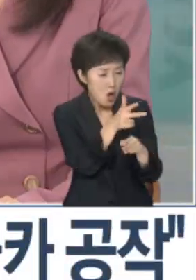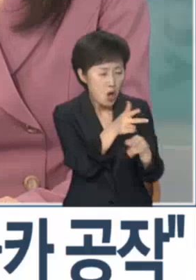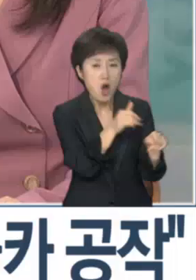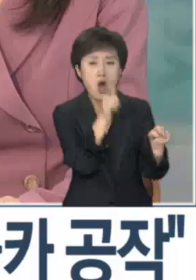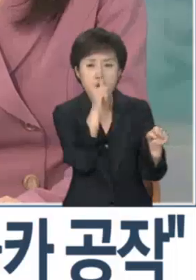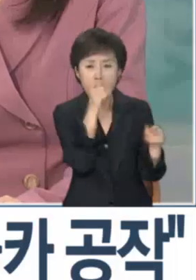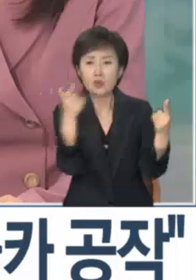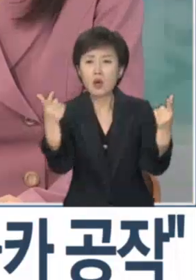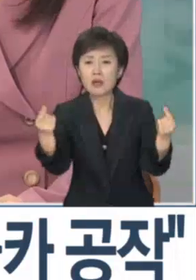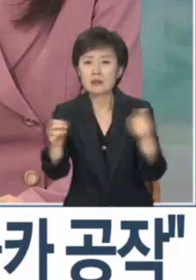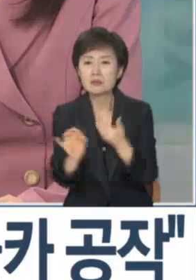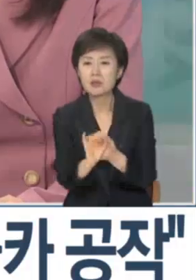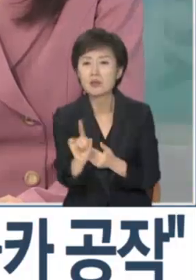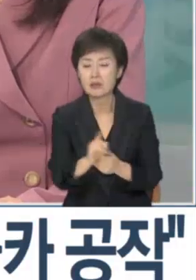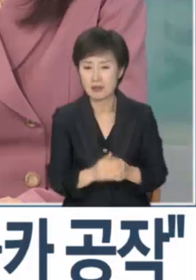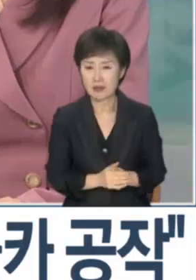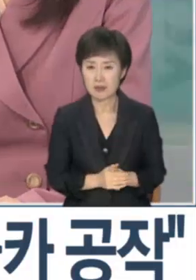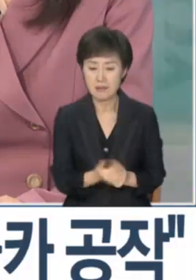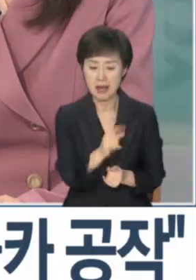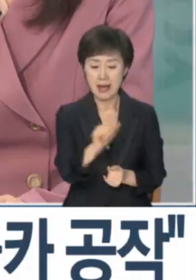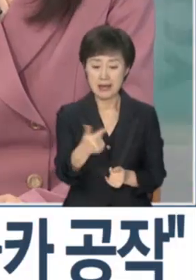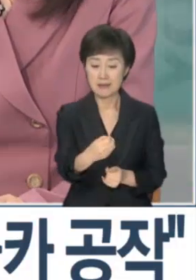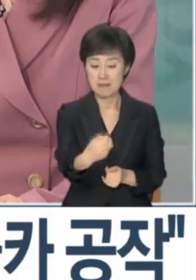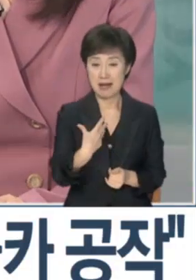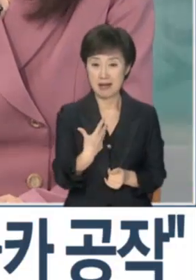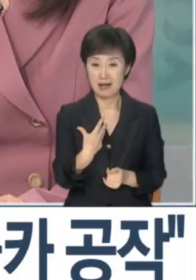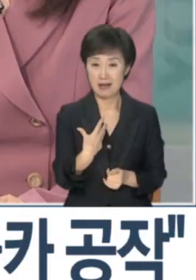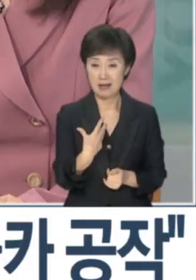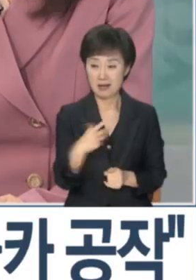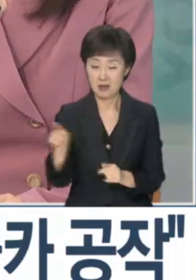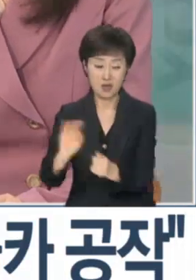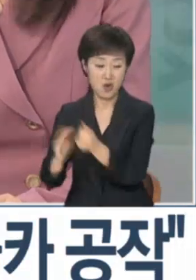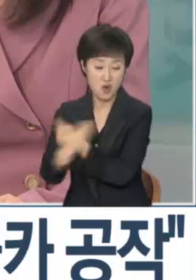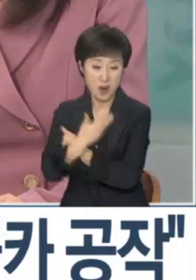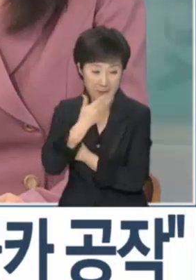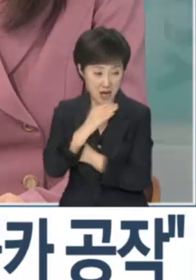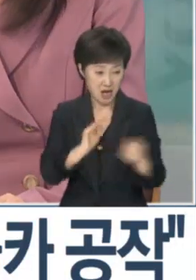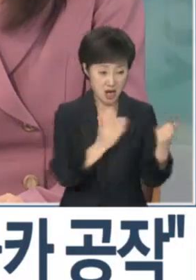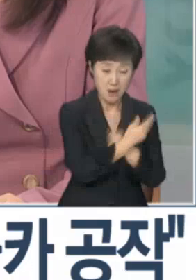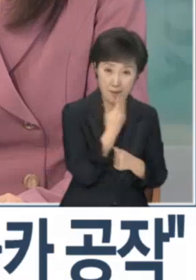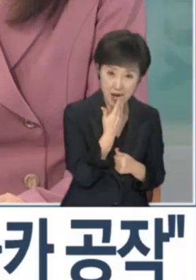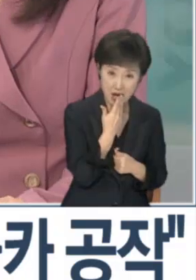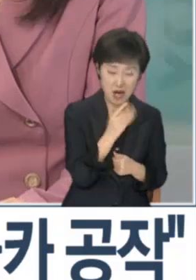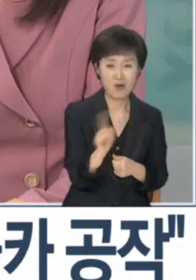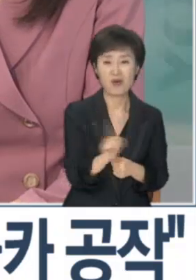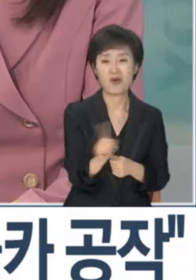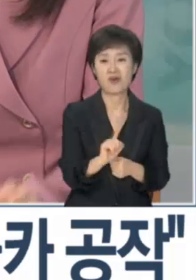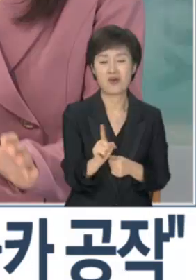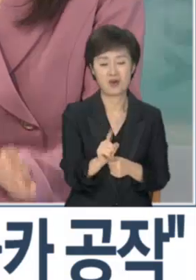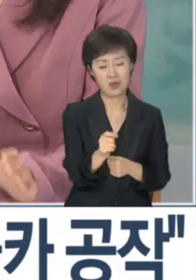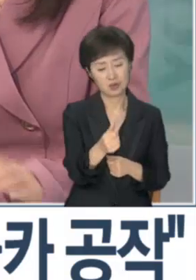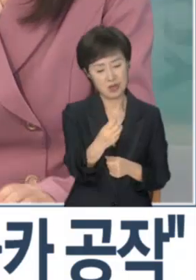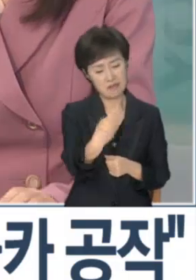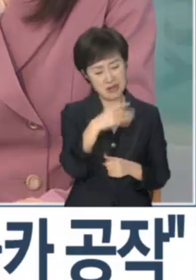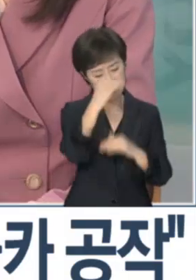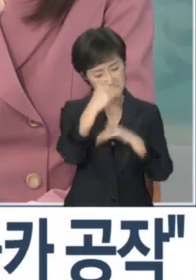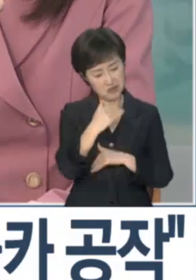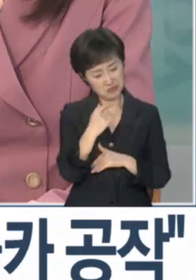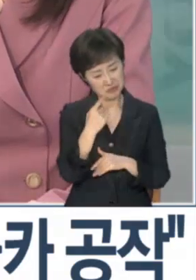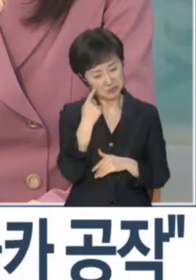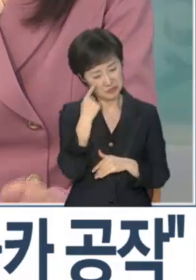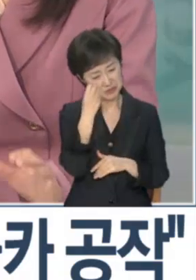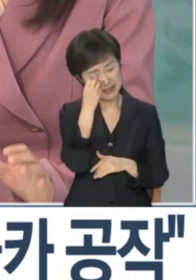한다면 과연 한동훈 장관이 몰카이기 때문에 뭐 이런 식으로 그런 취지로 계속 발언을 하셨을지 저는 그 부분이 참 의문이 들기